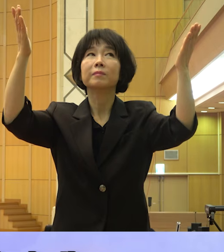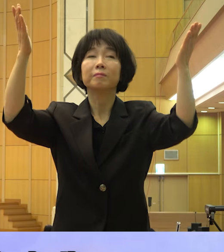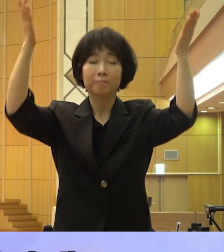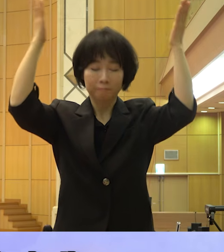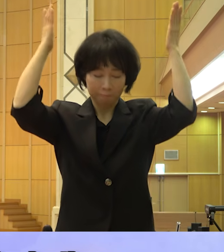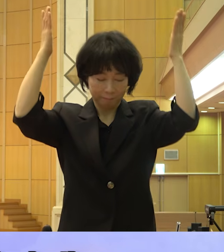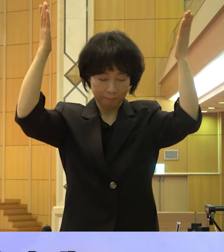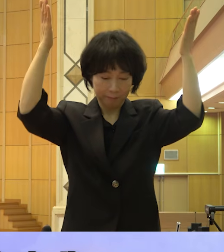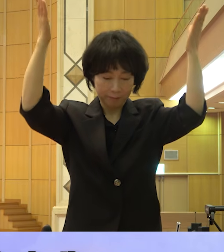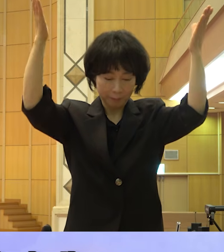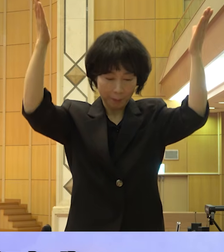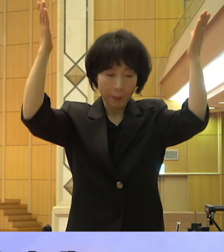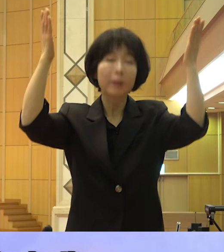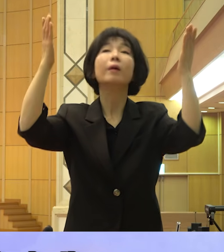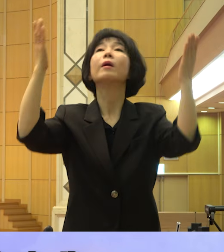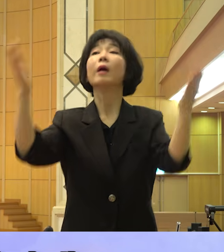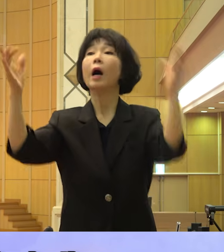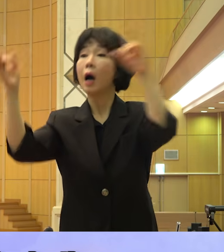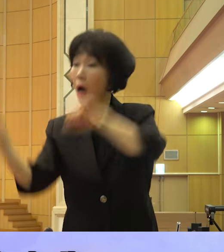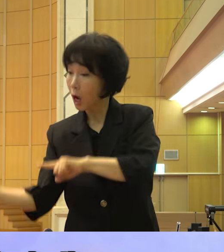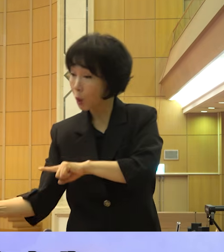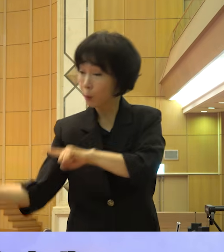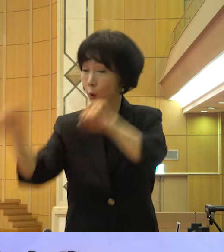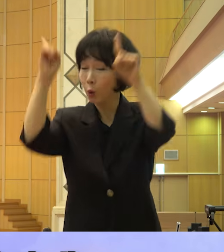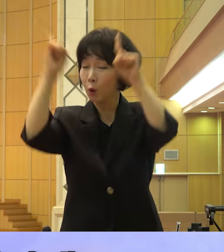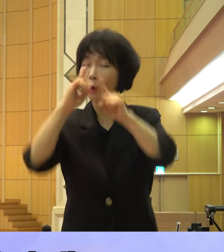부흥의 불길 타오르게 하소서.